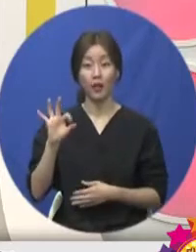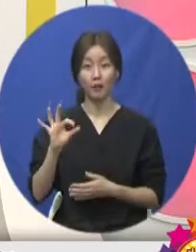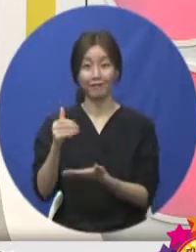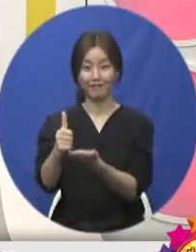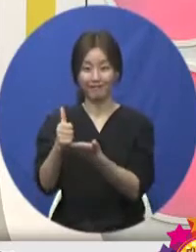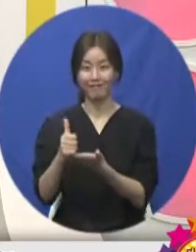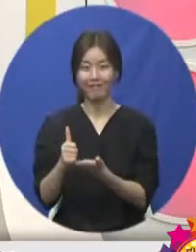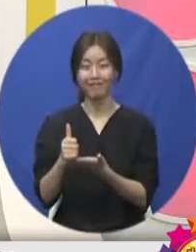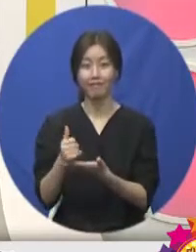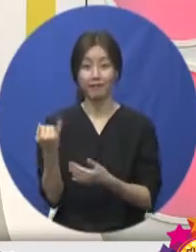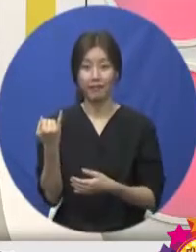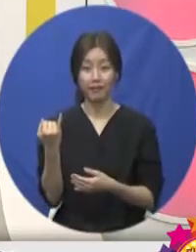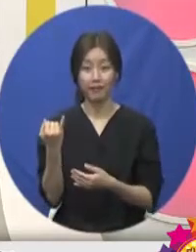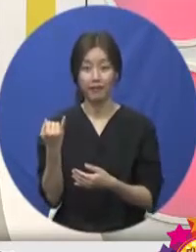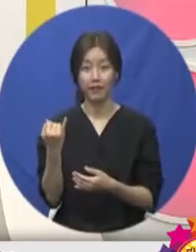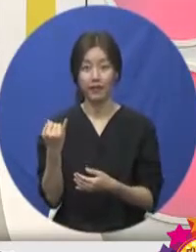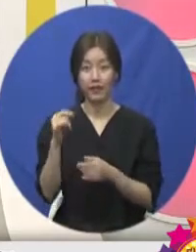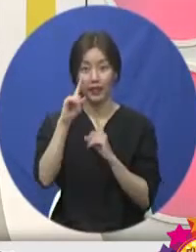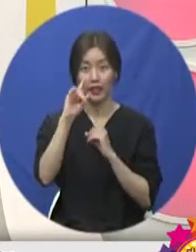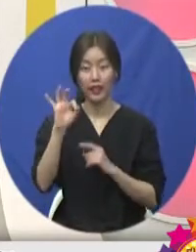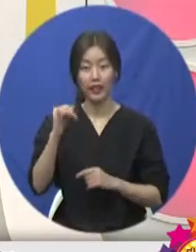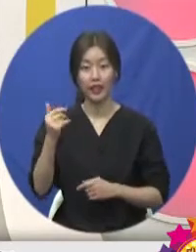이은영님 모시겠습니다. 네, 안녕하세요.